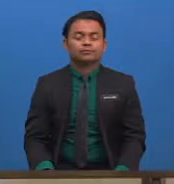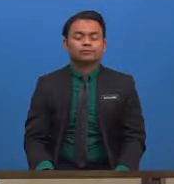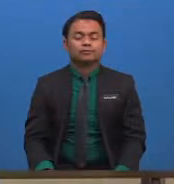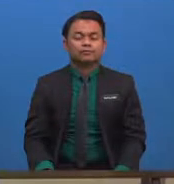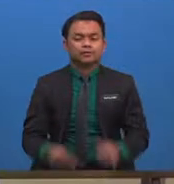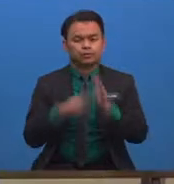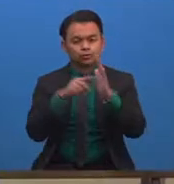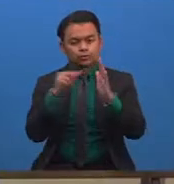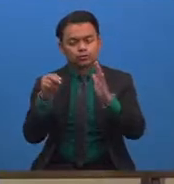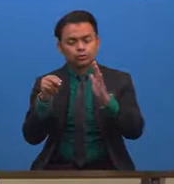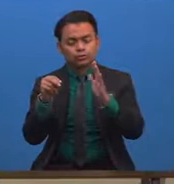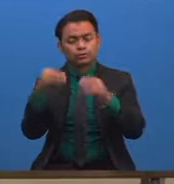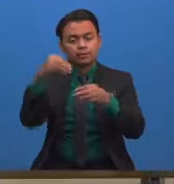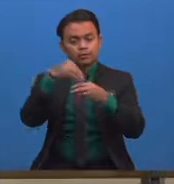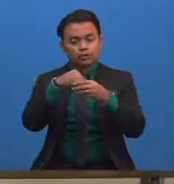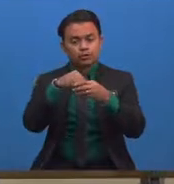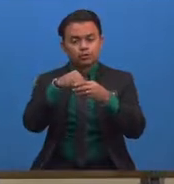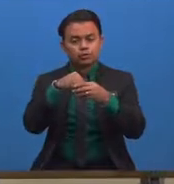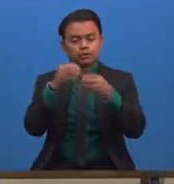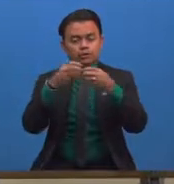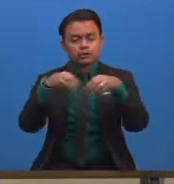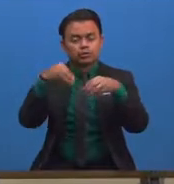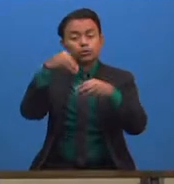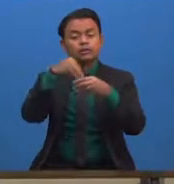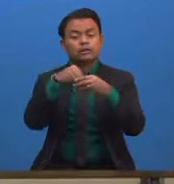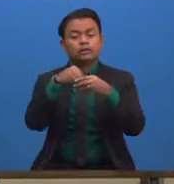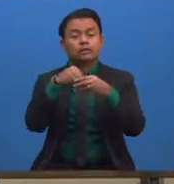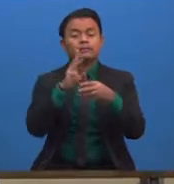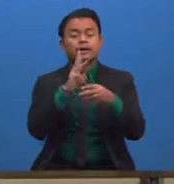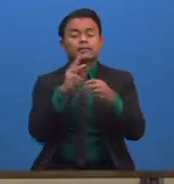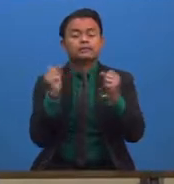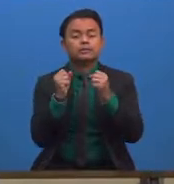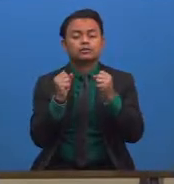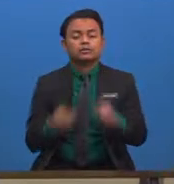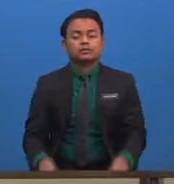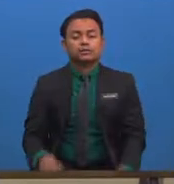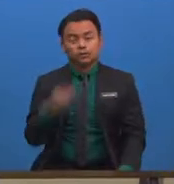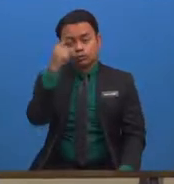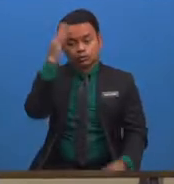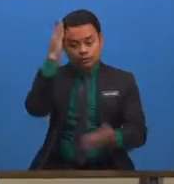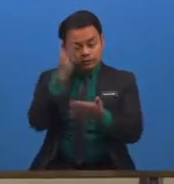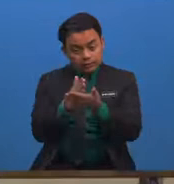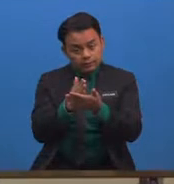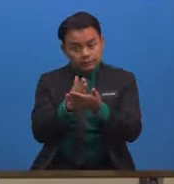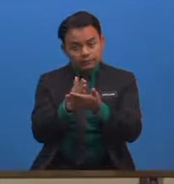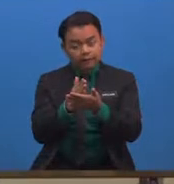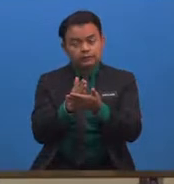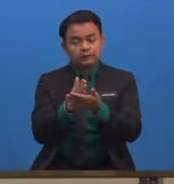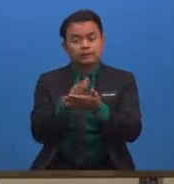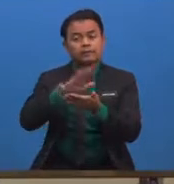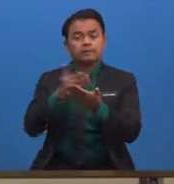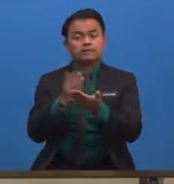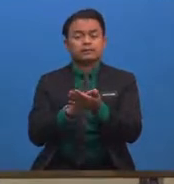Tujuan kita merendam telur adalah untuk menghentikan proses memasak, iaitu menurunkan suhu